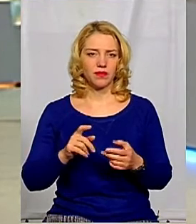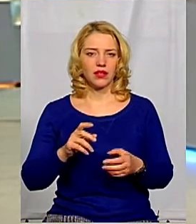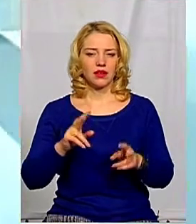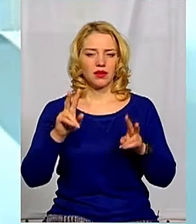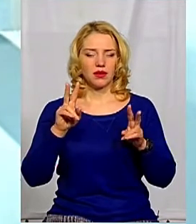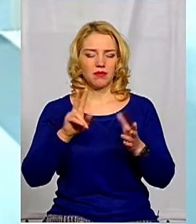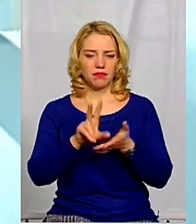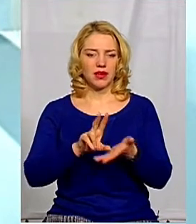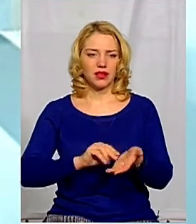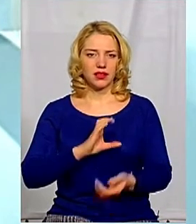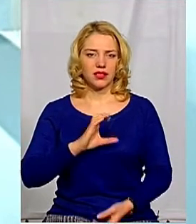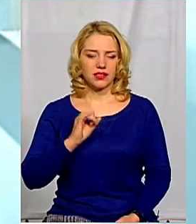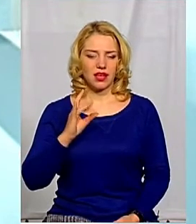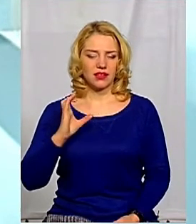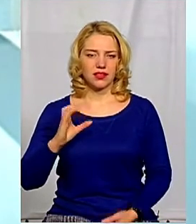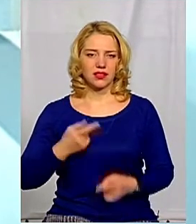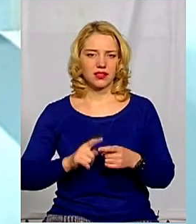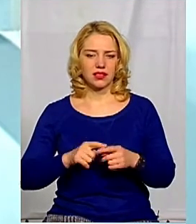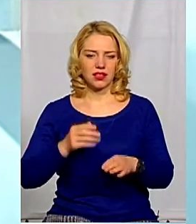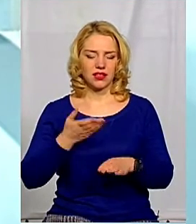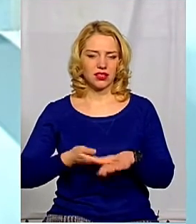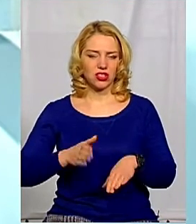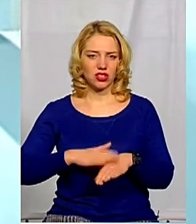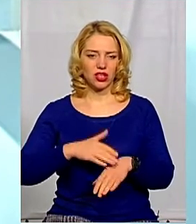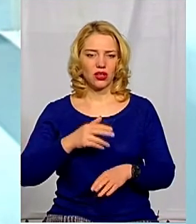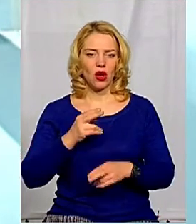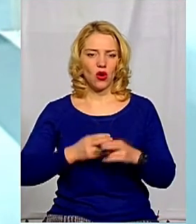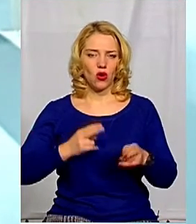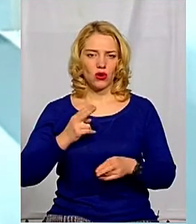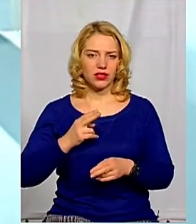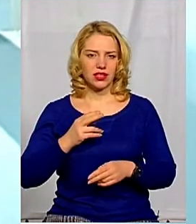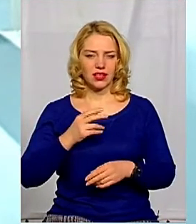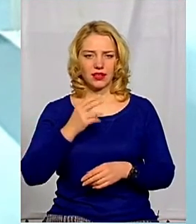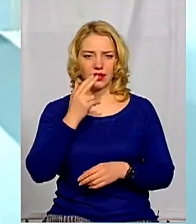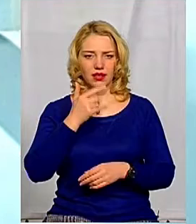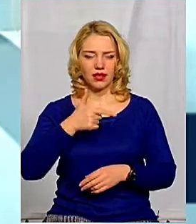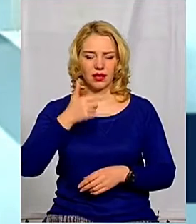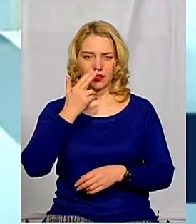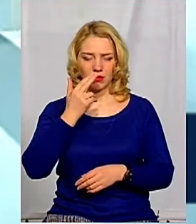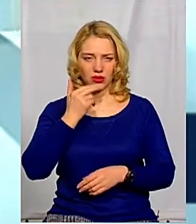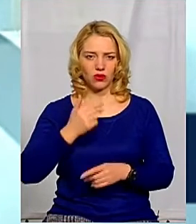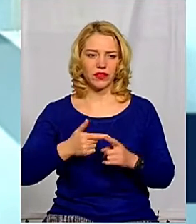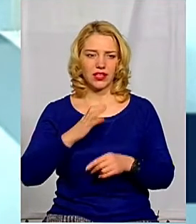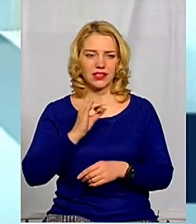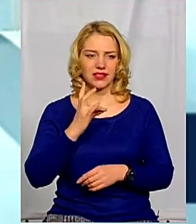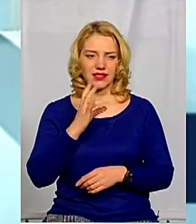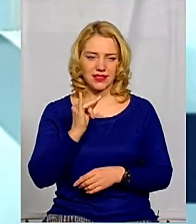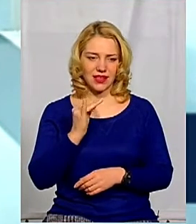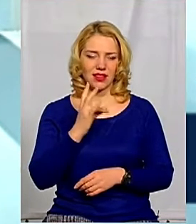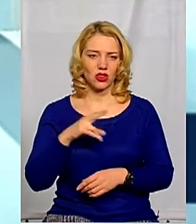SARS, тяжкий гострий респіраторний синдром, який в 2002 році вперше